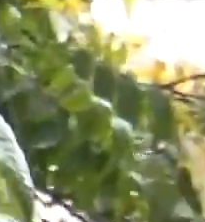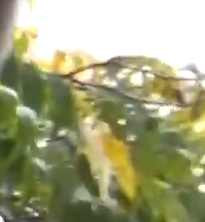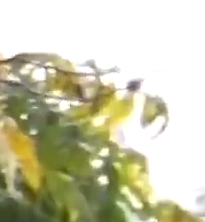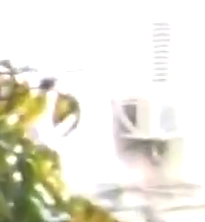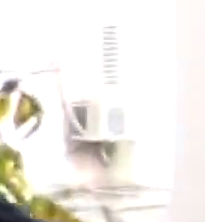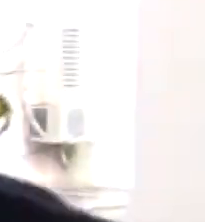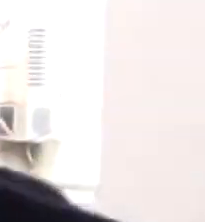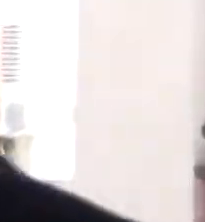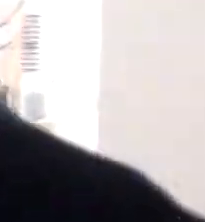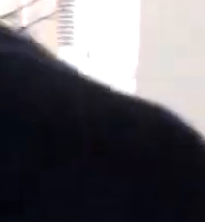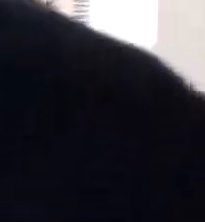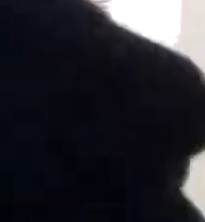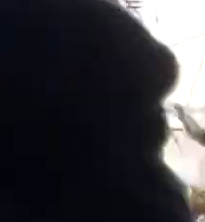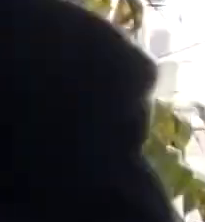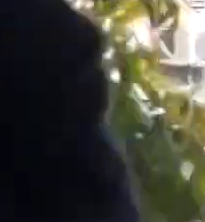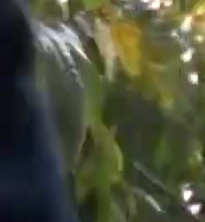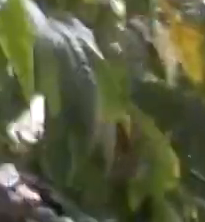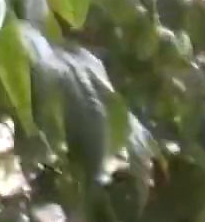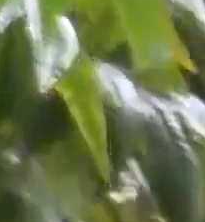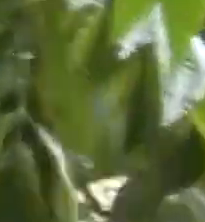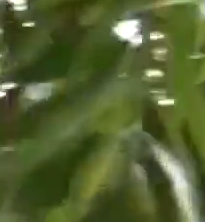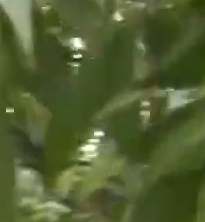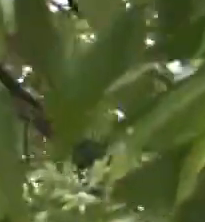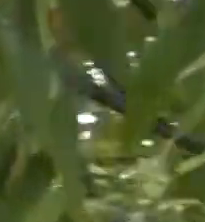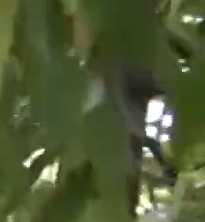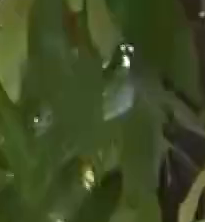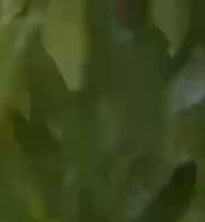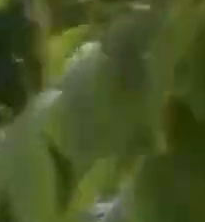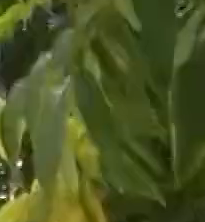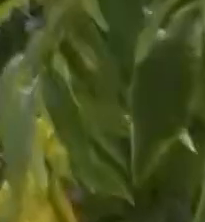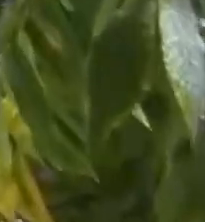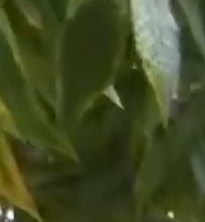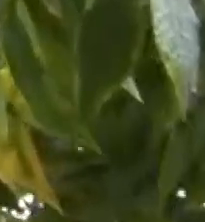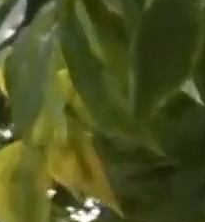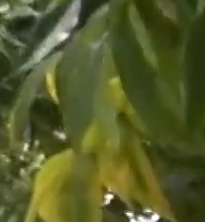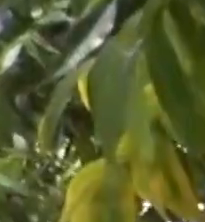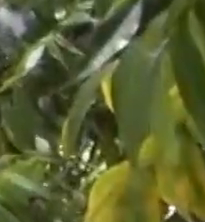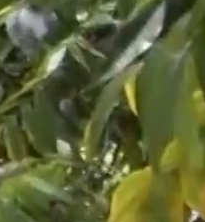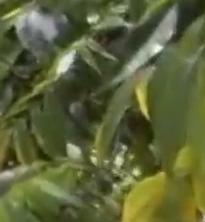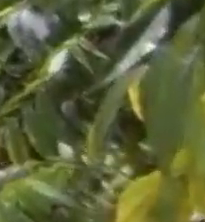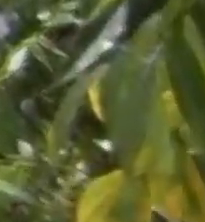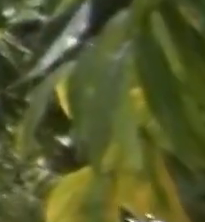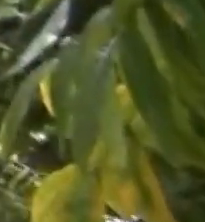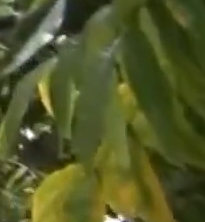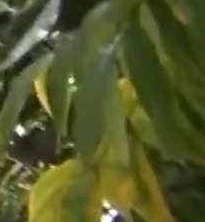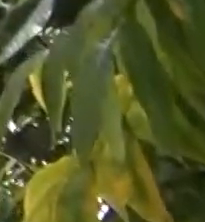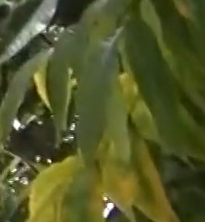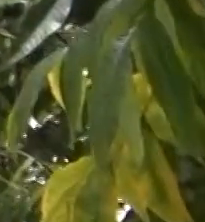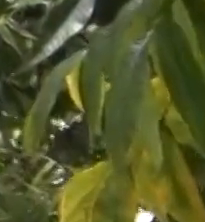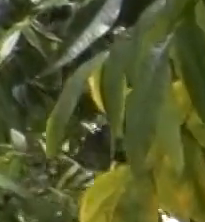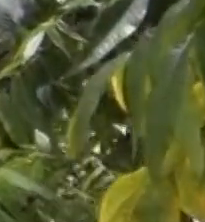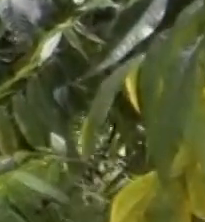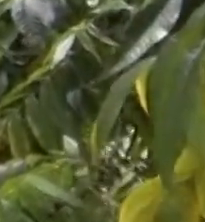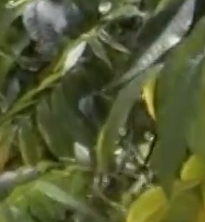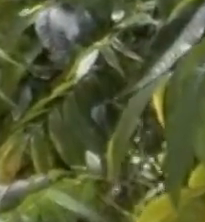במשך קרוב ל-30 שנה ניהלו רמי ומערכת אכיפת החוק מערכת יחסים. היא מנסה להרחיקו מחיי הפשע על ידי כליאה, והוא